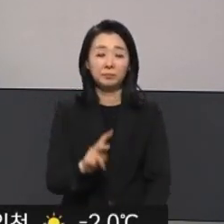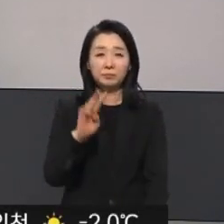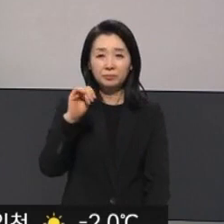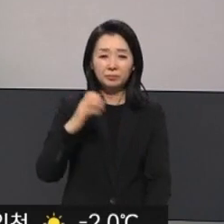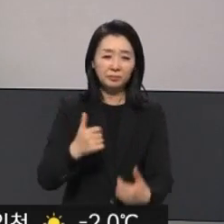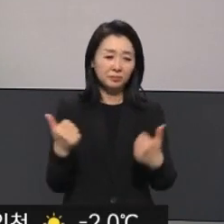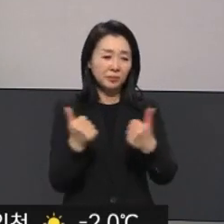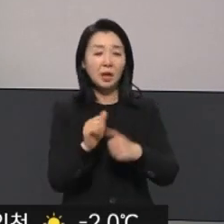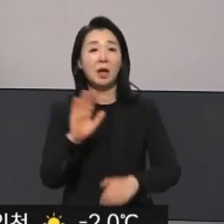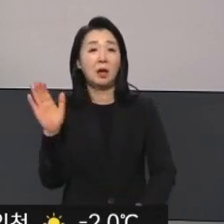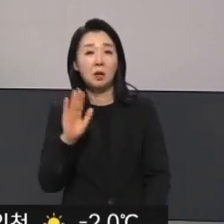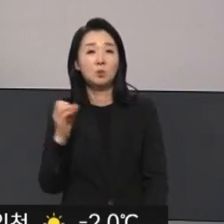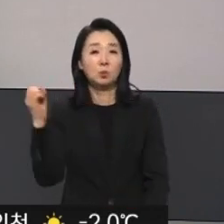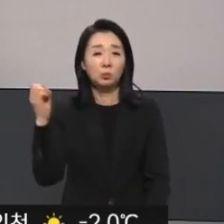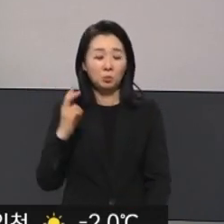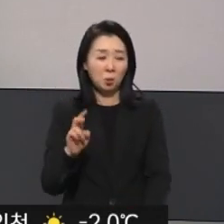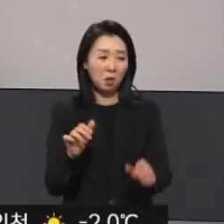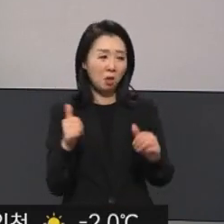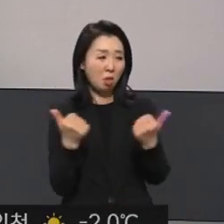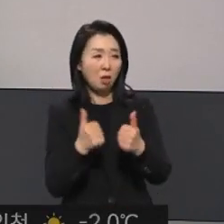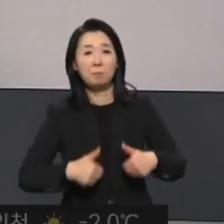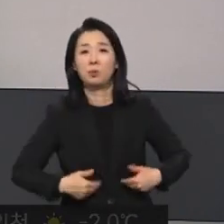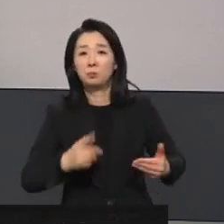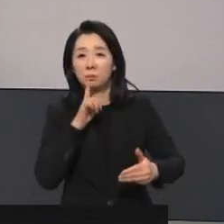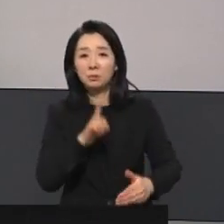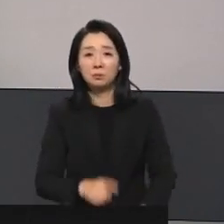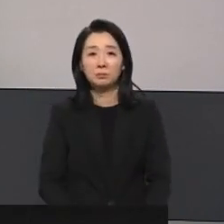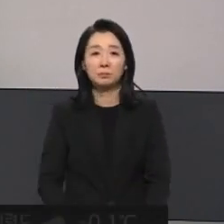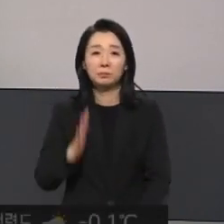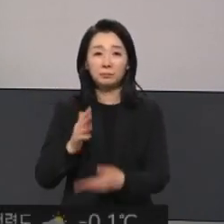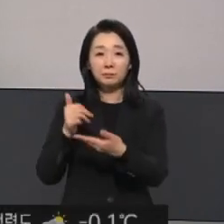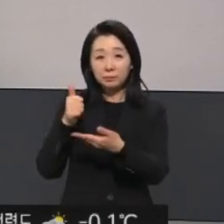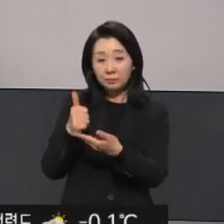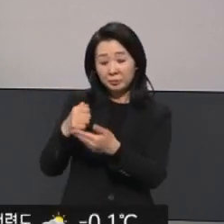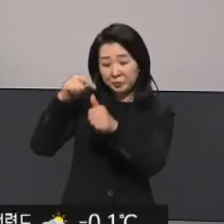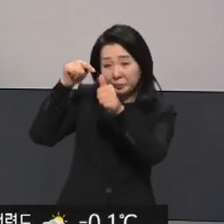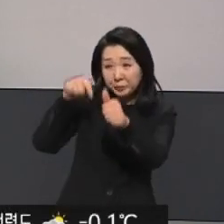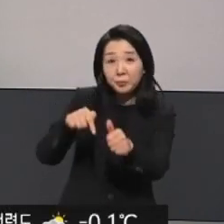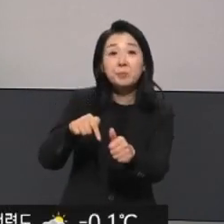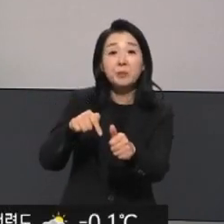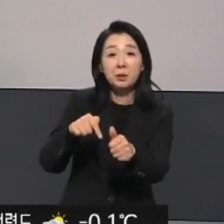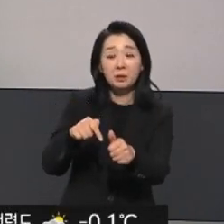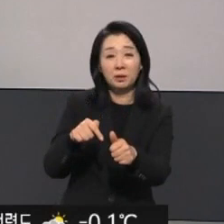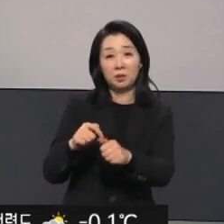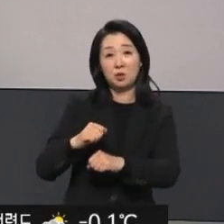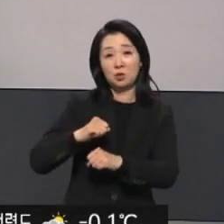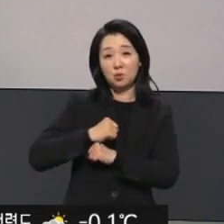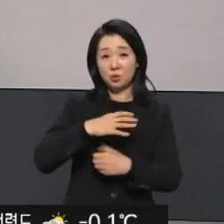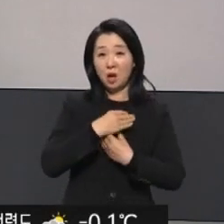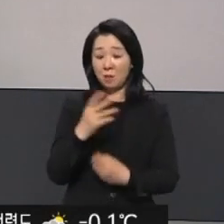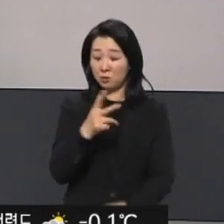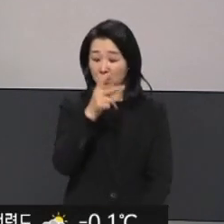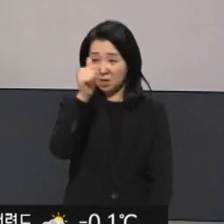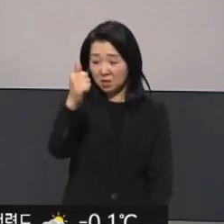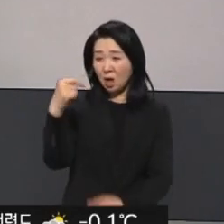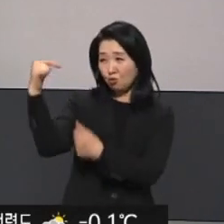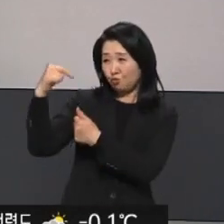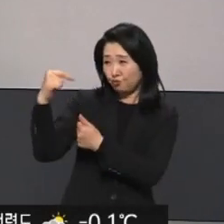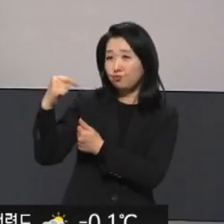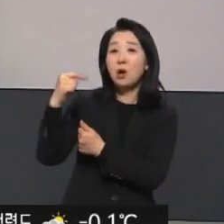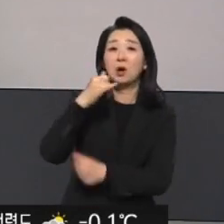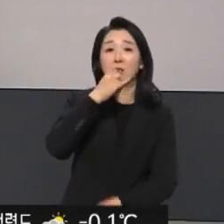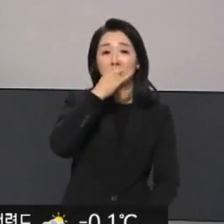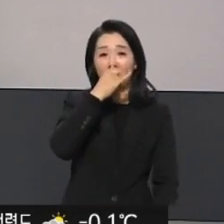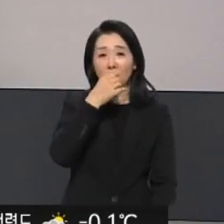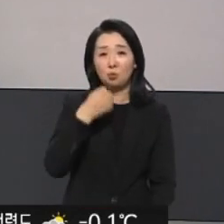열 상황도 아니었고 열 필요도 없었다고 했습니다. 대통령의 지시사항은 김성환 국가안보실장이 수시로 받고